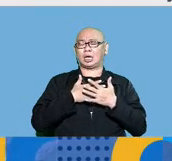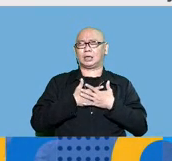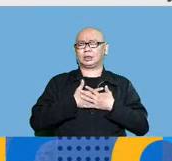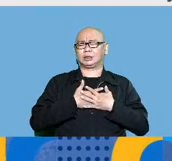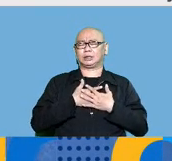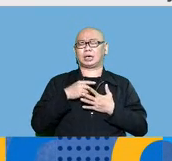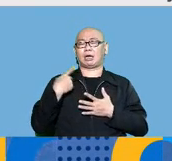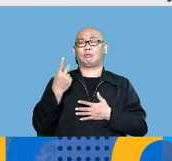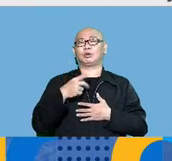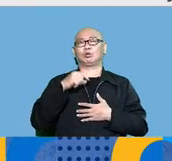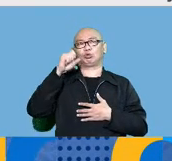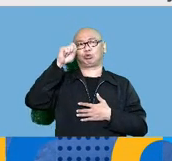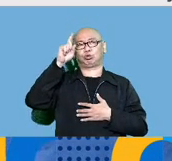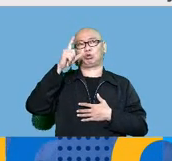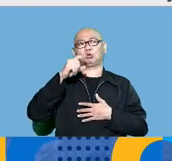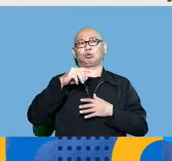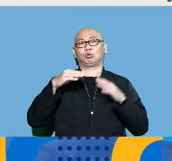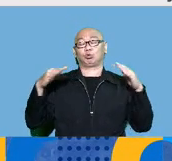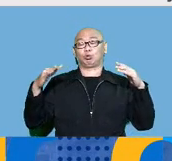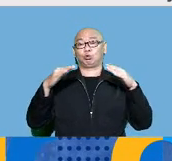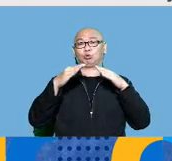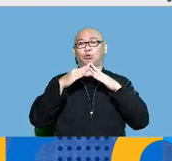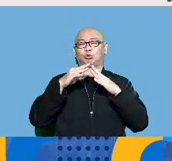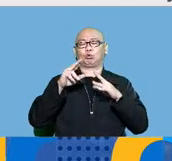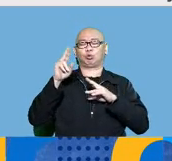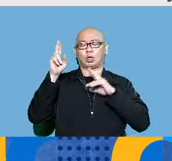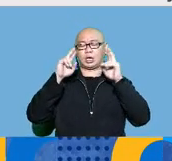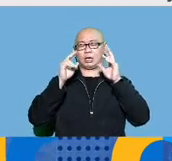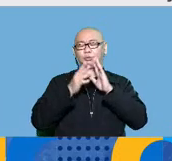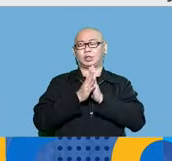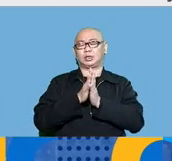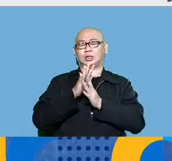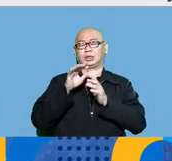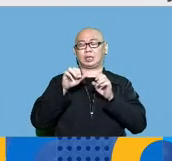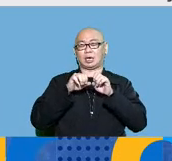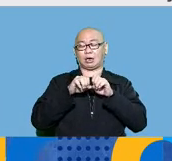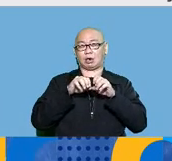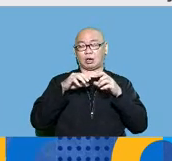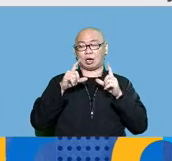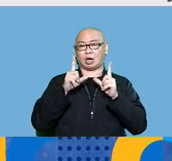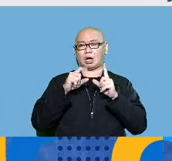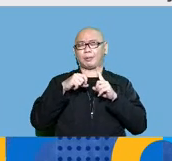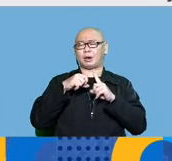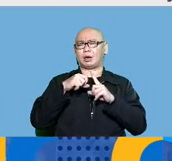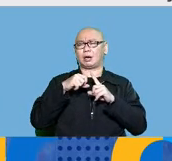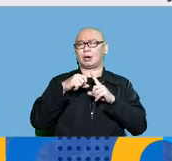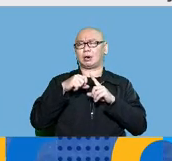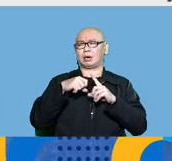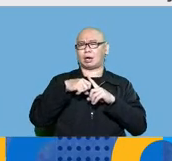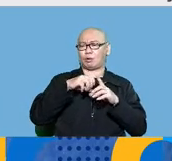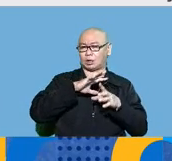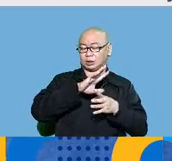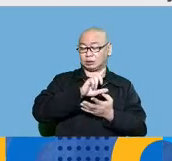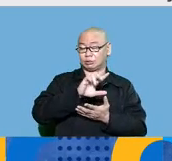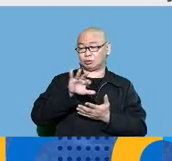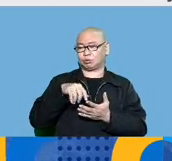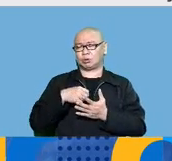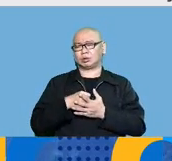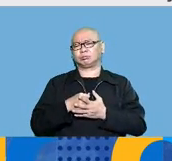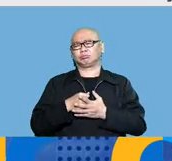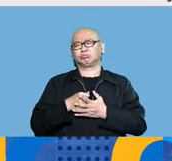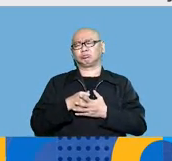mencoba mengusulkan Gunung Ungaran menjadi salah satu kawasan ekosistem esensial di Jawa Tengah. Dan ini ditangkap